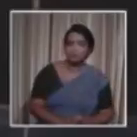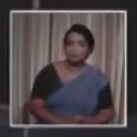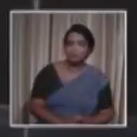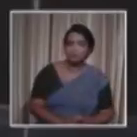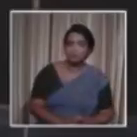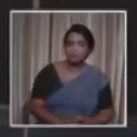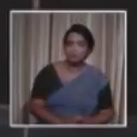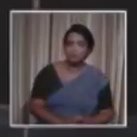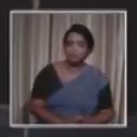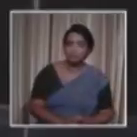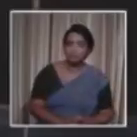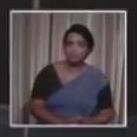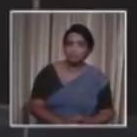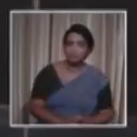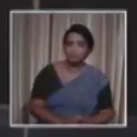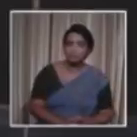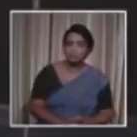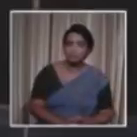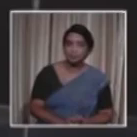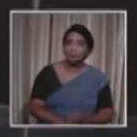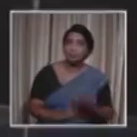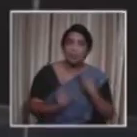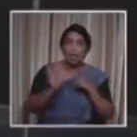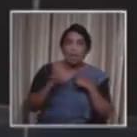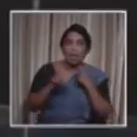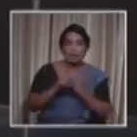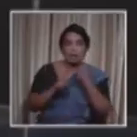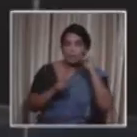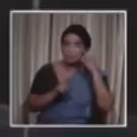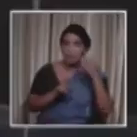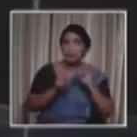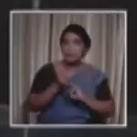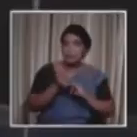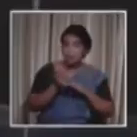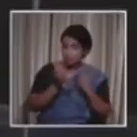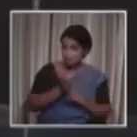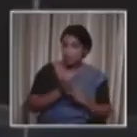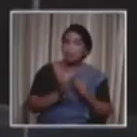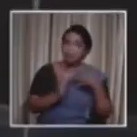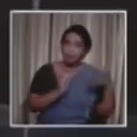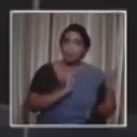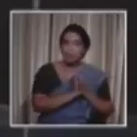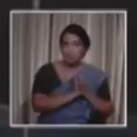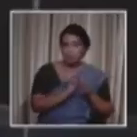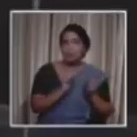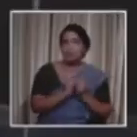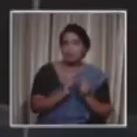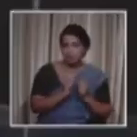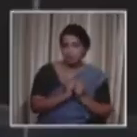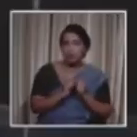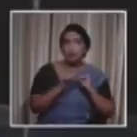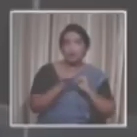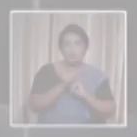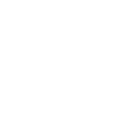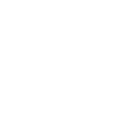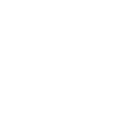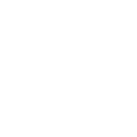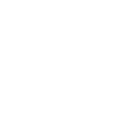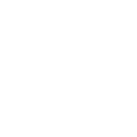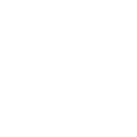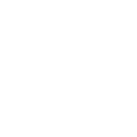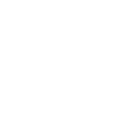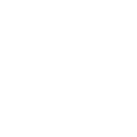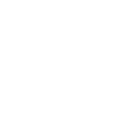මම දන්නේ අකිල විරාජ් මන්තුමා ගැන මම සාගරත්නායක මන්තුමා ගැන මාත් එක්ක එකට කටයුතු කරන සිසු ප්‍රේමජයන්ත මුත්තත් ඒ කමිටුවේ ඉන්නවා.